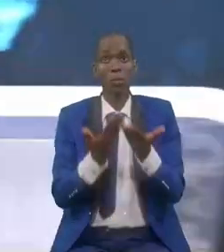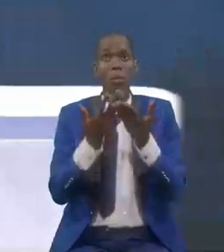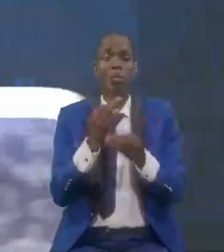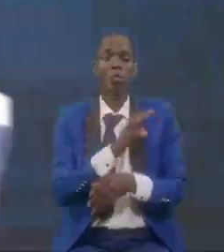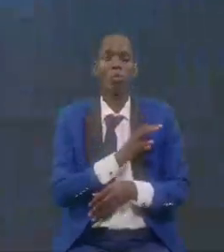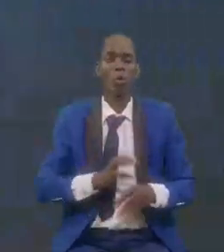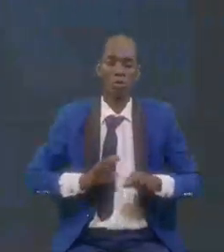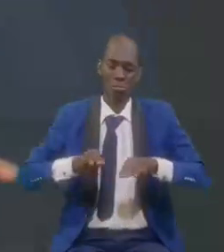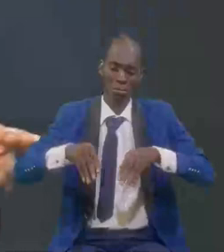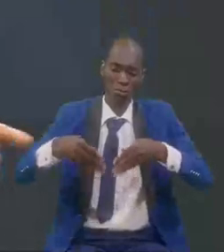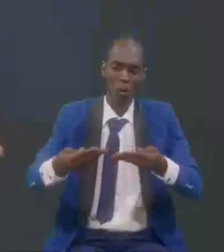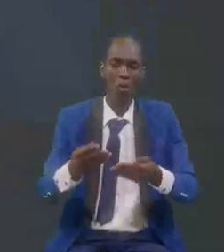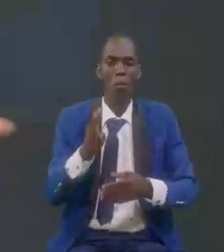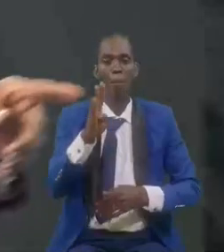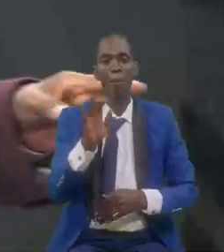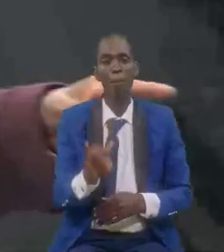pourvu